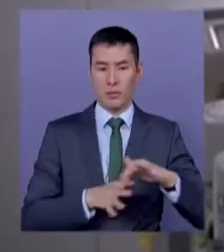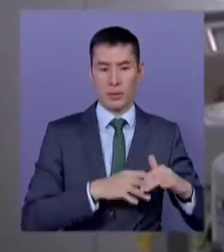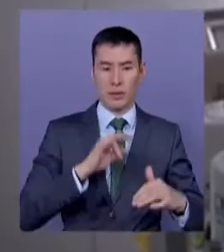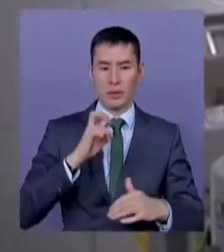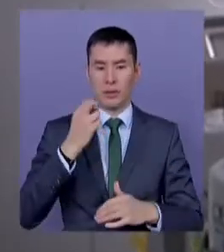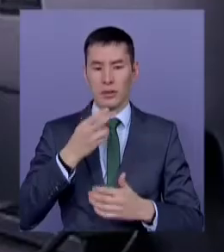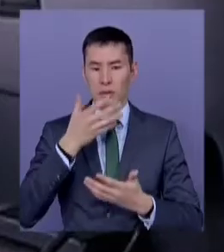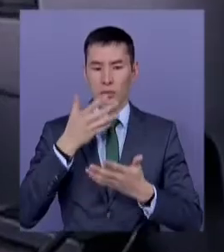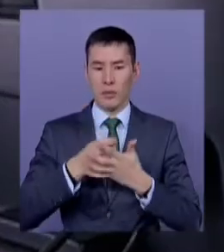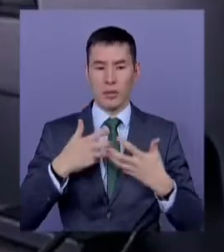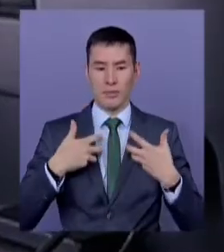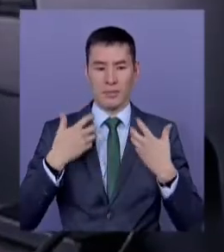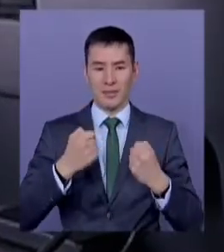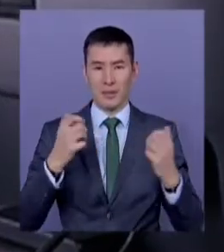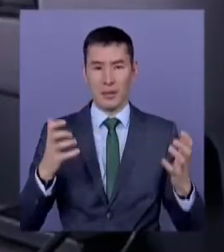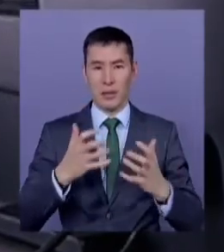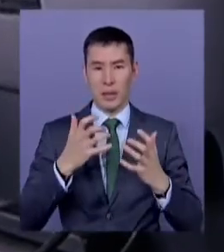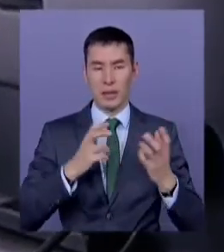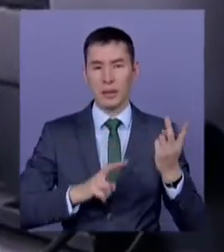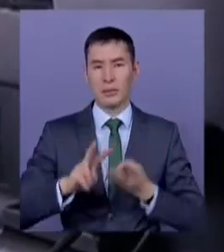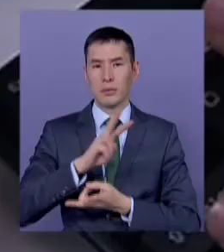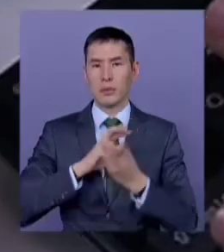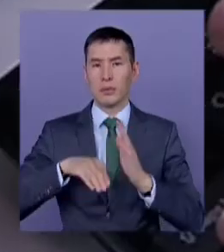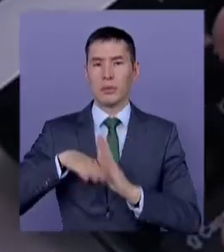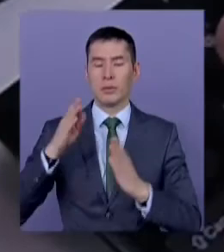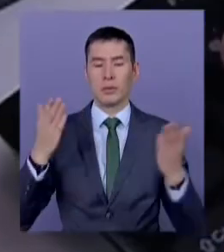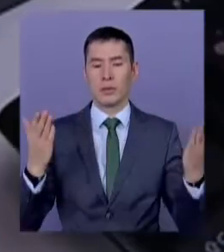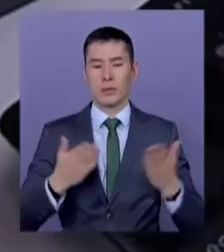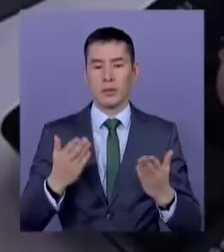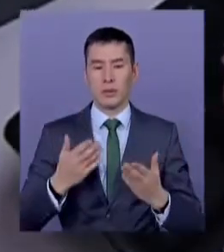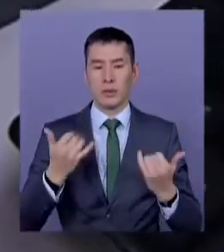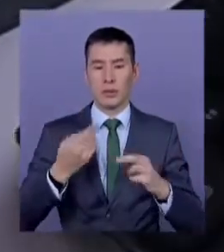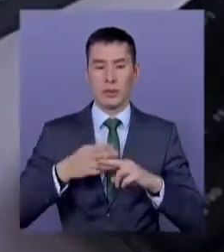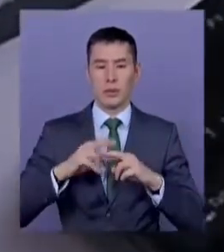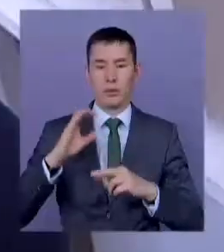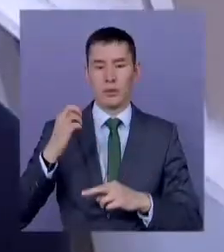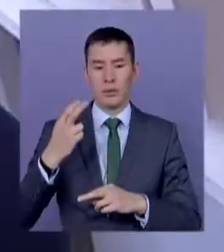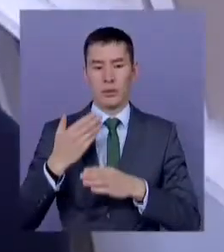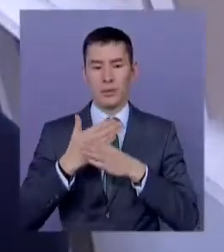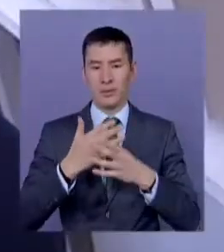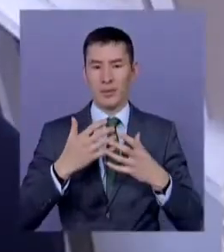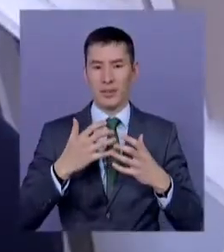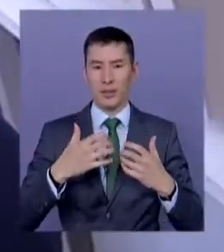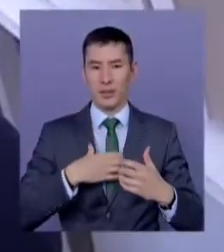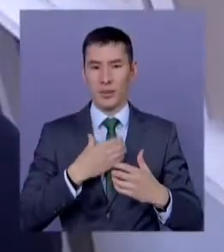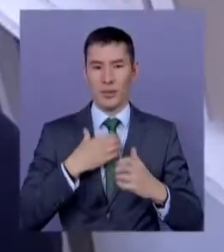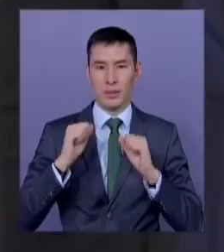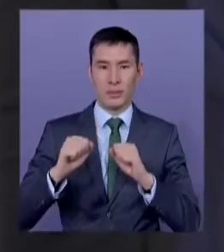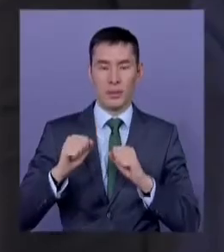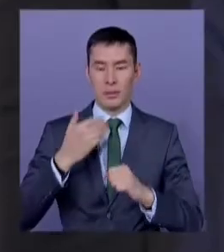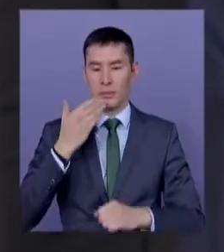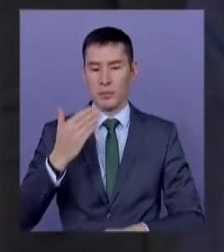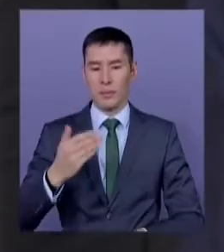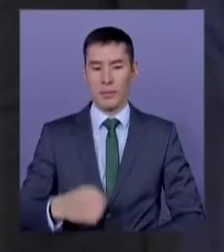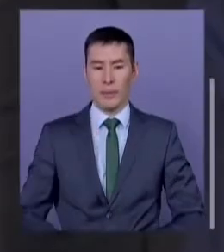медицинаның бүгінгі деңгейге қалай жеткенін жақсы біледі. Мүмкіндікті пайдаланып, қазіргі міндетті әлеуметтік сақтандыру туралы да маманның пікірін сұрадық.